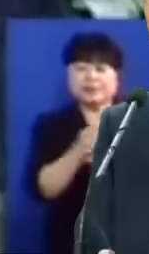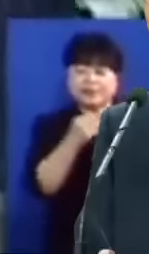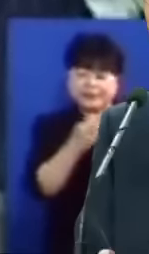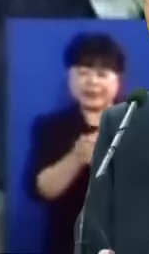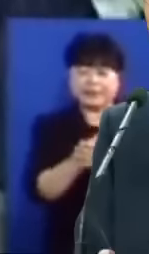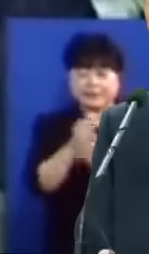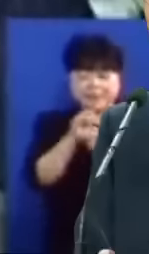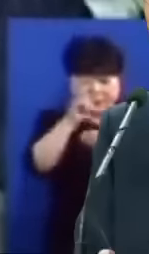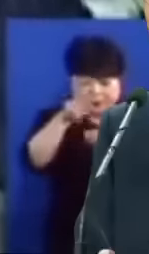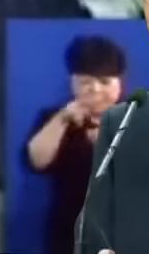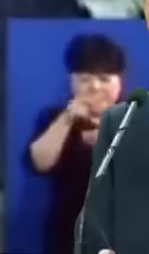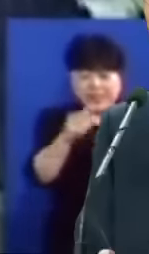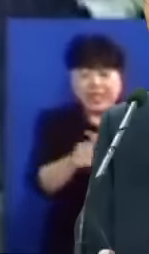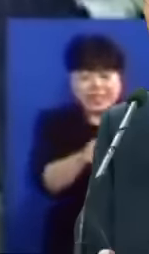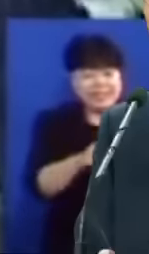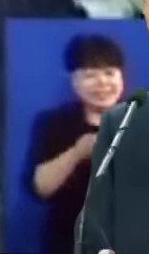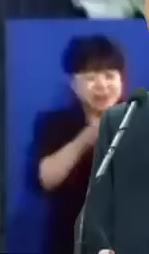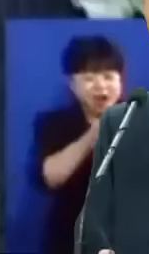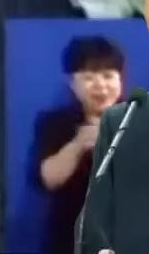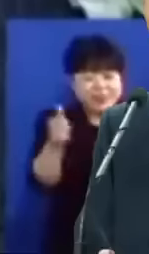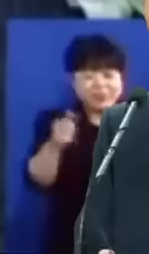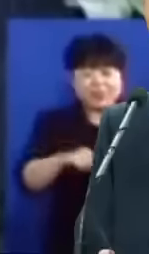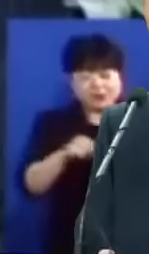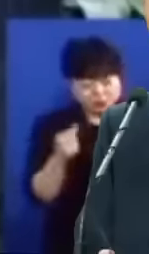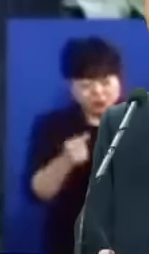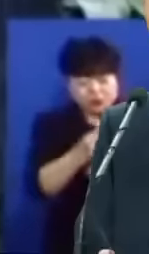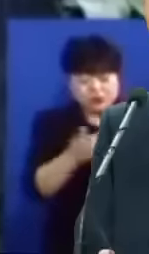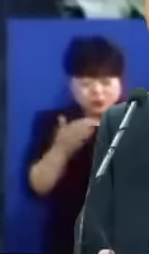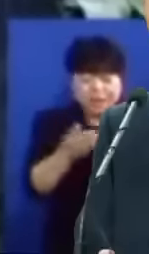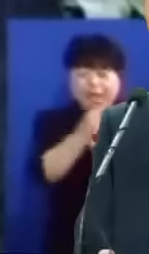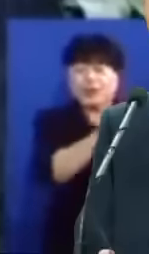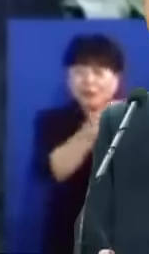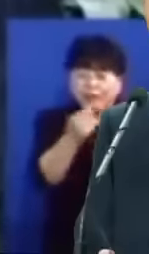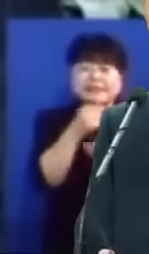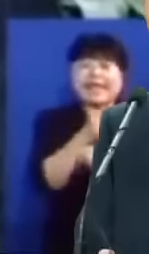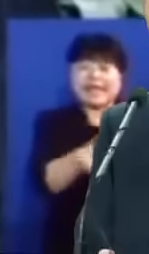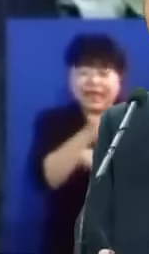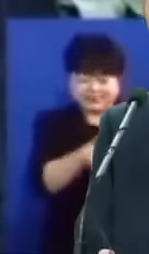그렇기 때문에 성경에 말하기를 아내들이여 남편에게 복종하기를 죽게 하도다라.